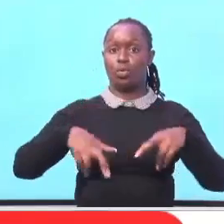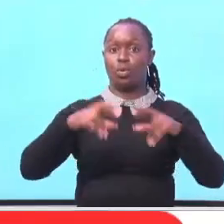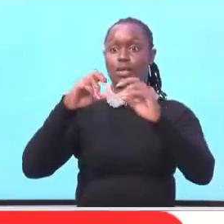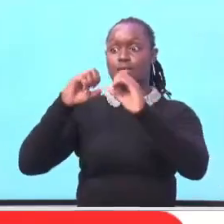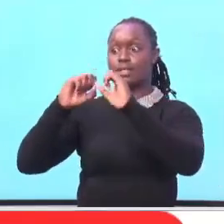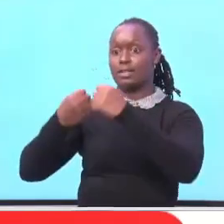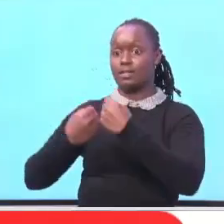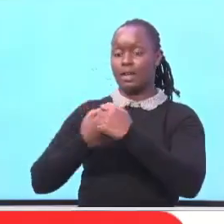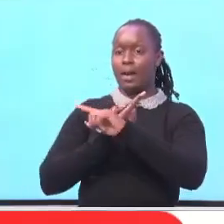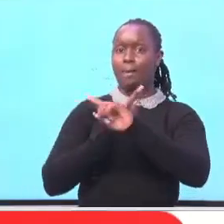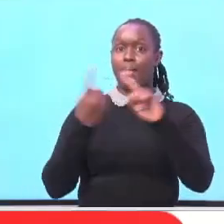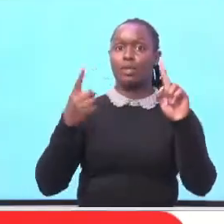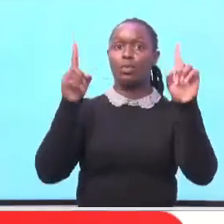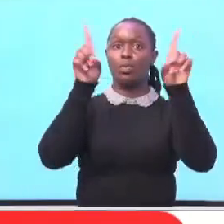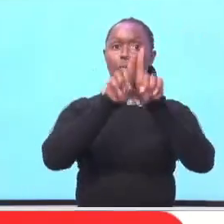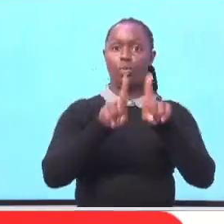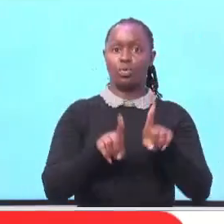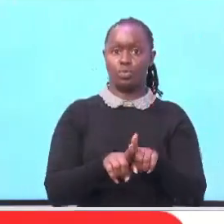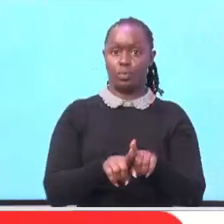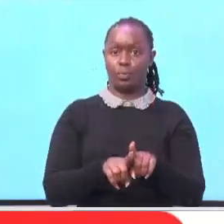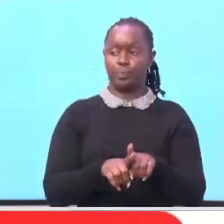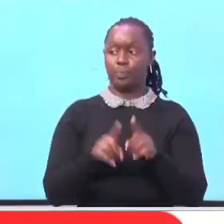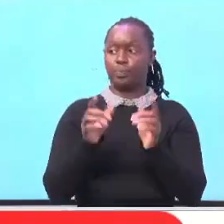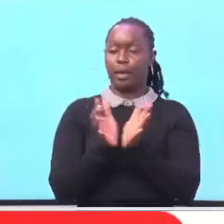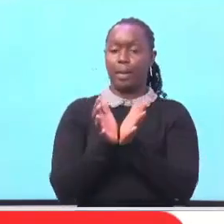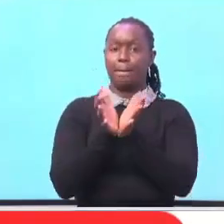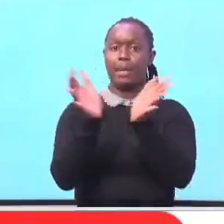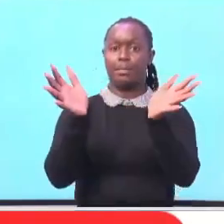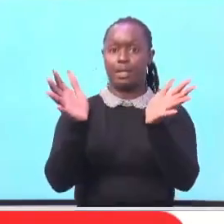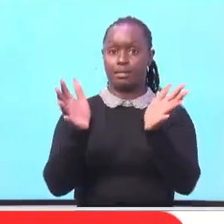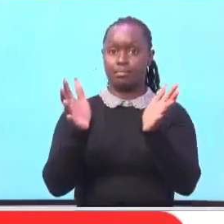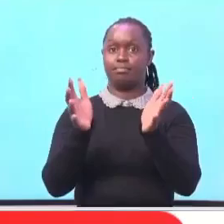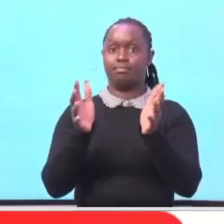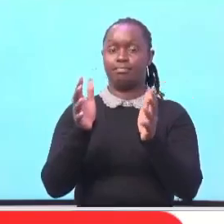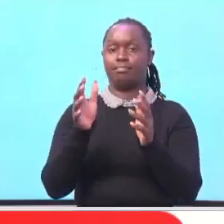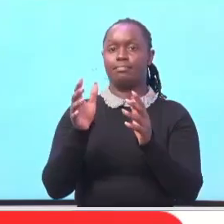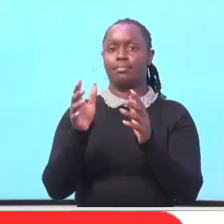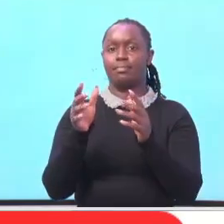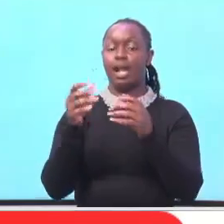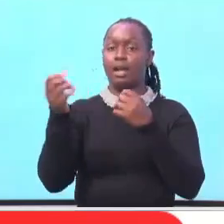wa mwaka wa wa kamatali.